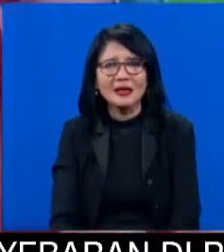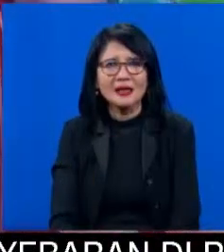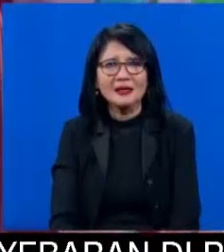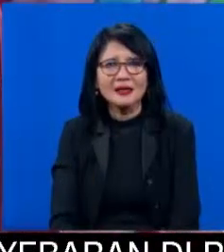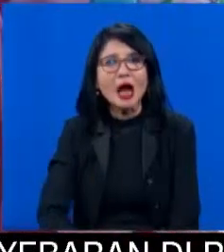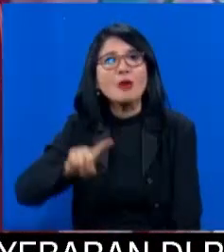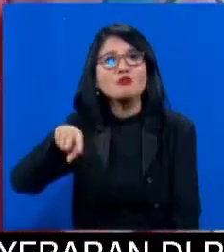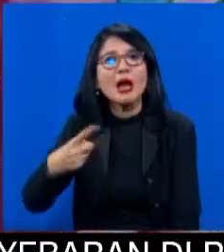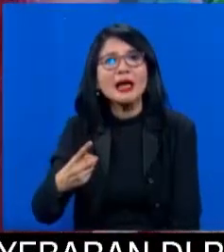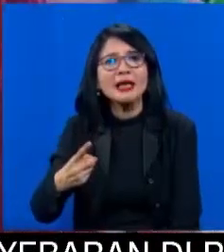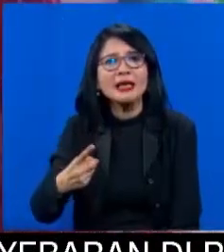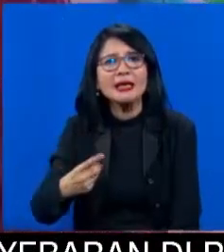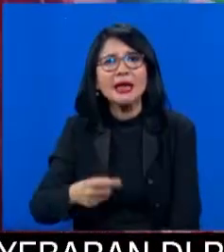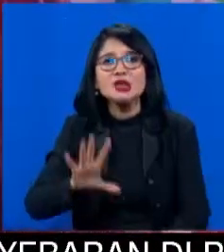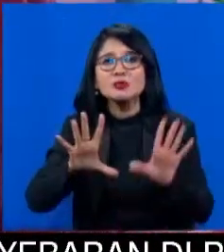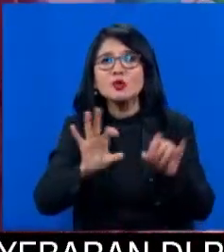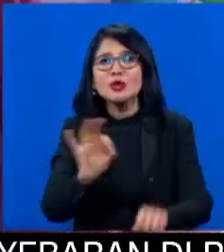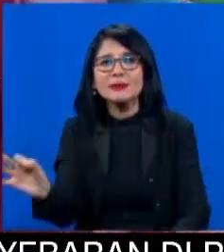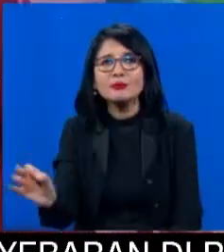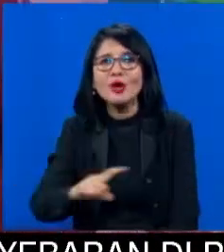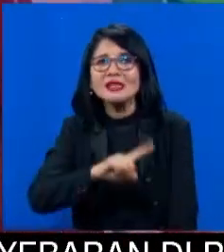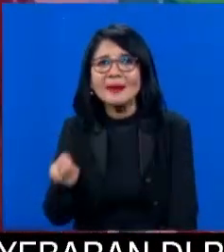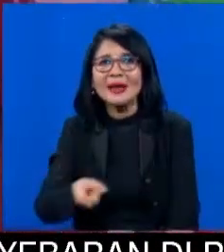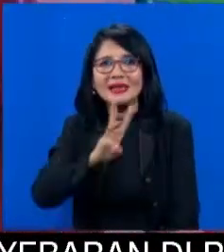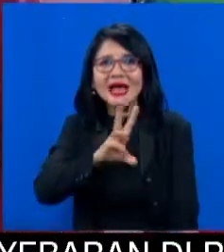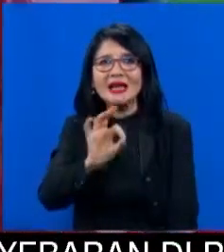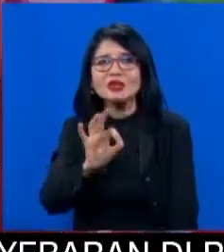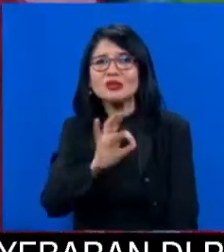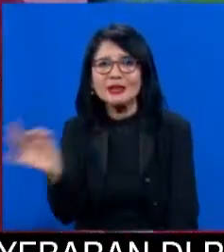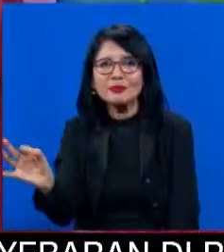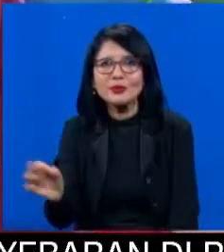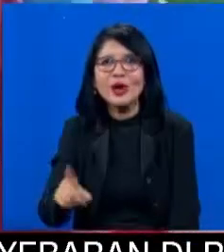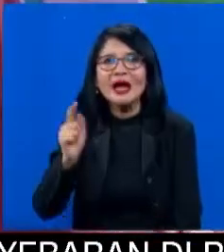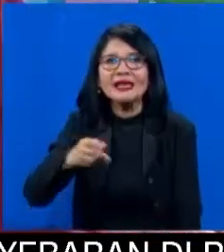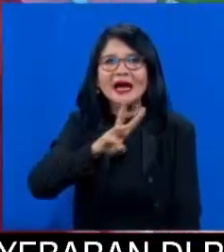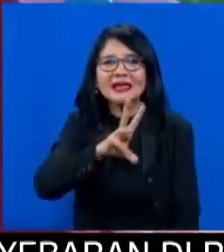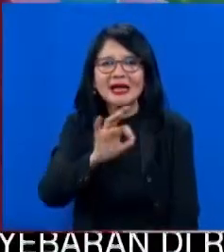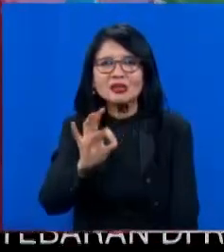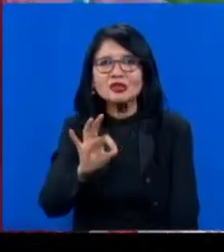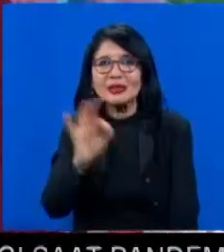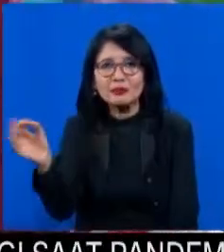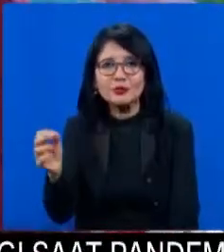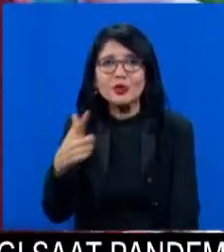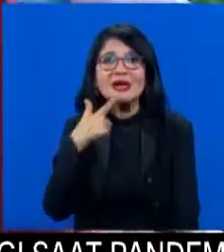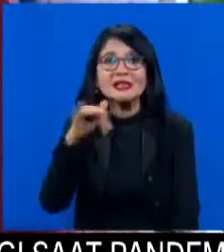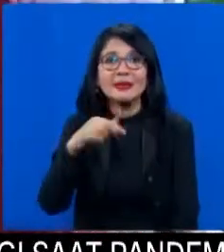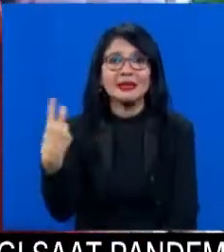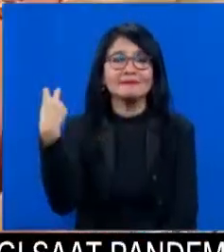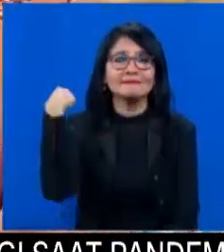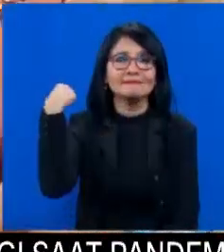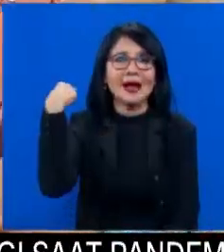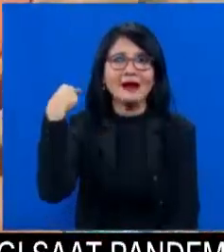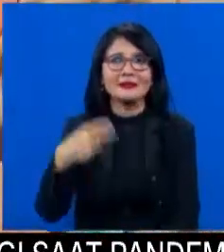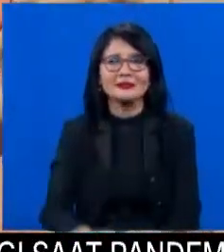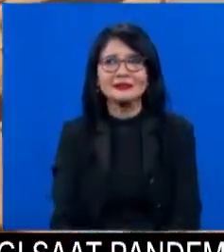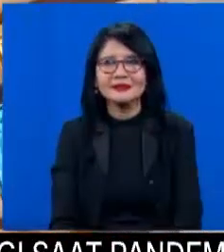Dari harga 10.000 sampai 300.000. Yang 300.000 itu seperti ini bang, bandir.